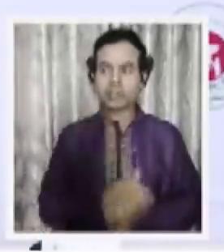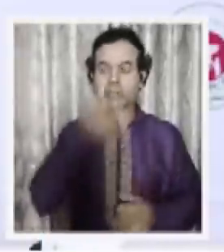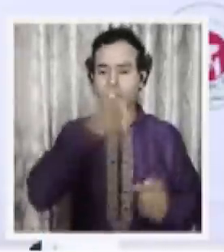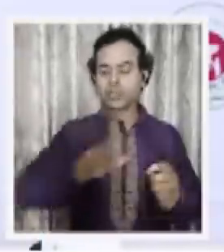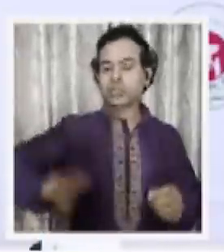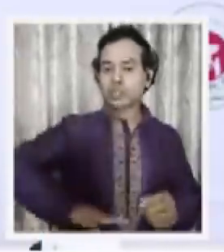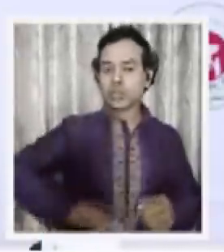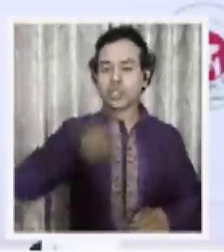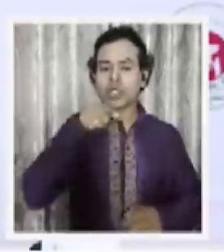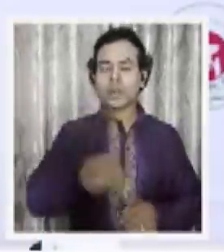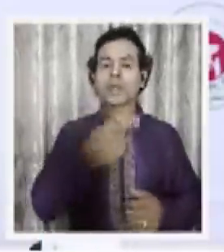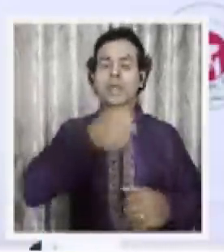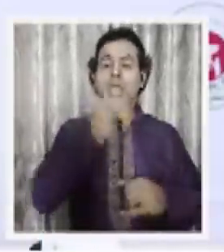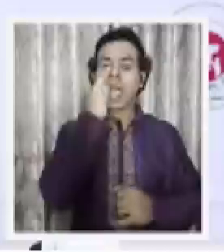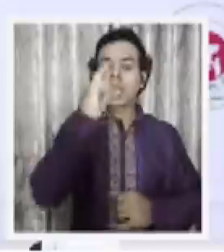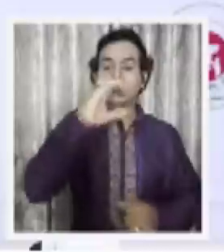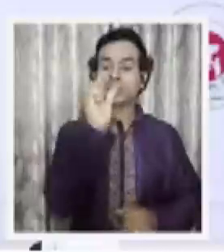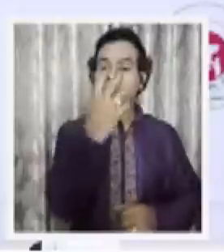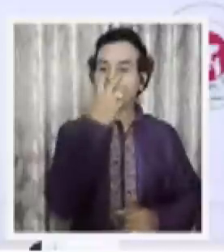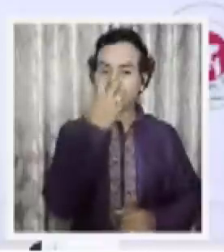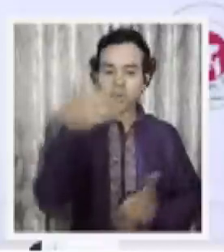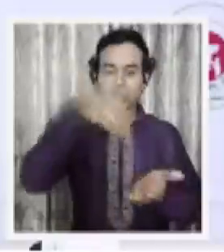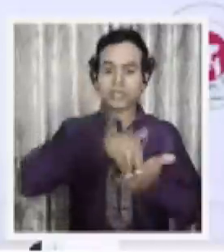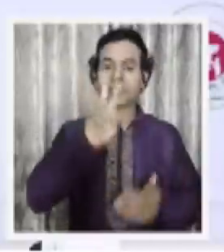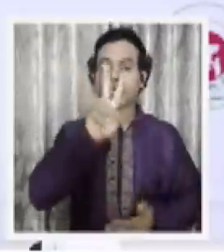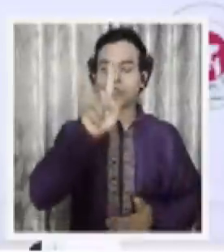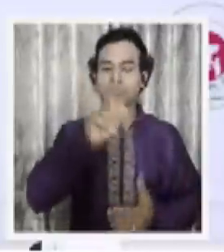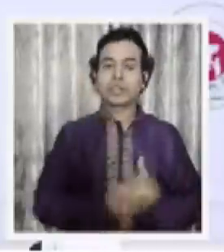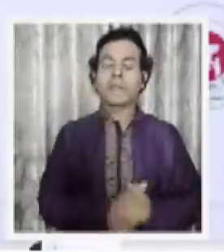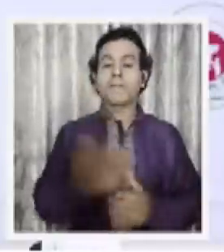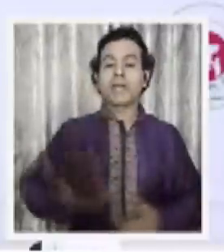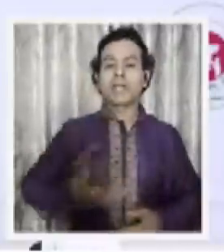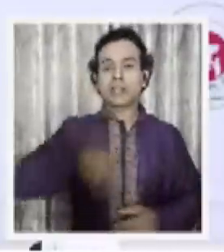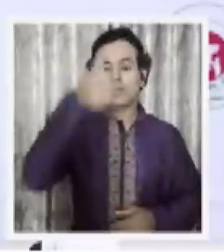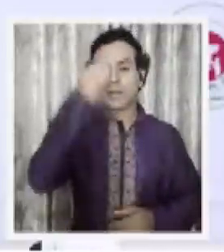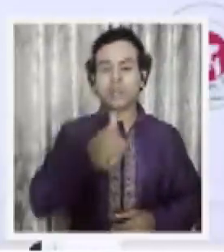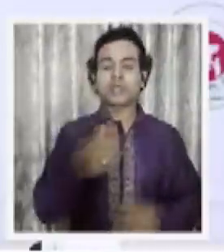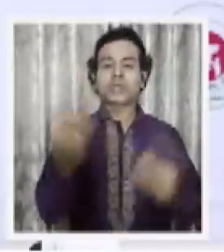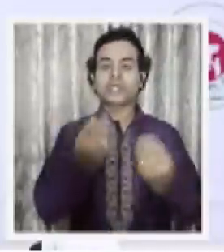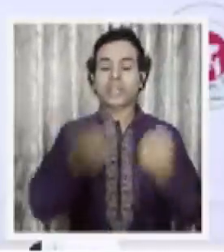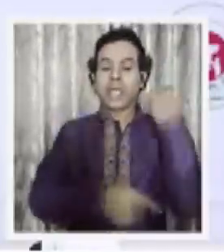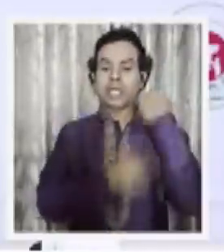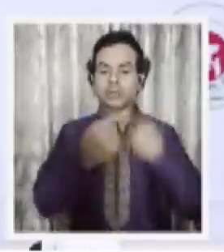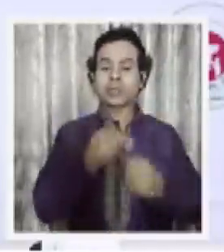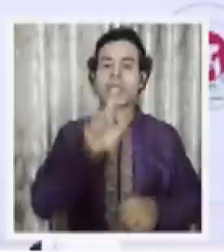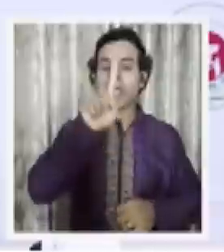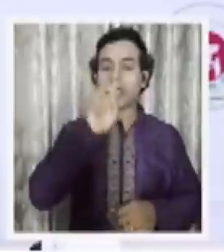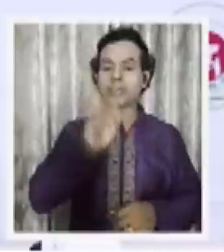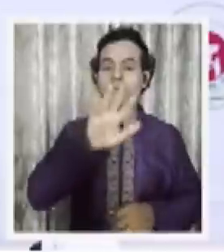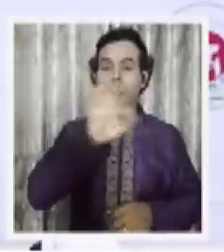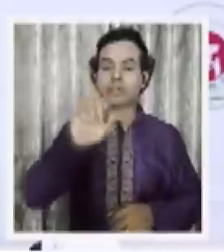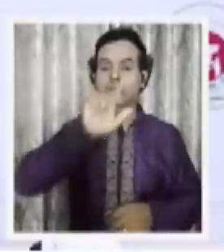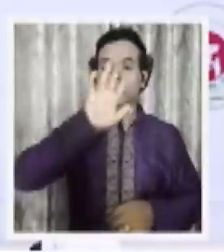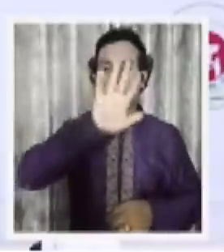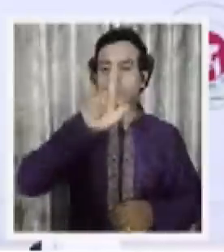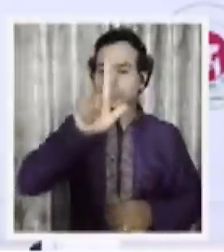আছেন 238 জন এবং চট্টগ্রাম মহানগরীর ICU শয্যায় রোগী ভর্তি আছেন 21 জন। সারা দেশের অন্যান্য হাসপাতালে